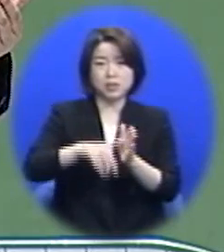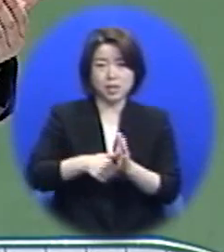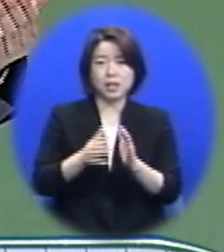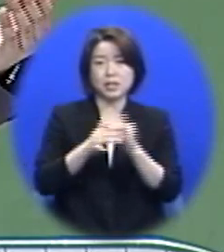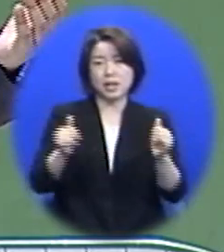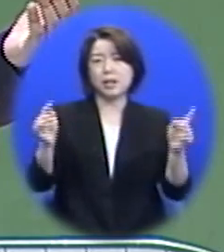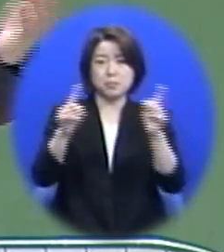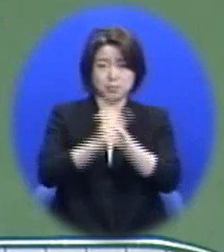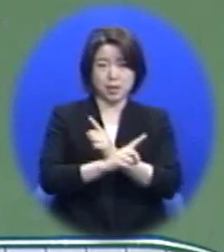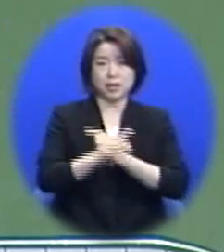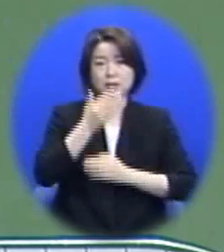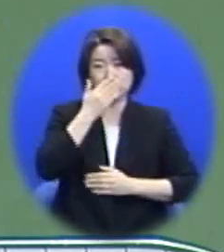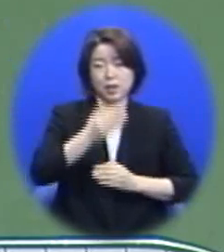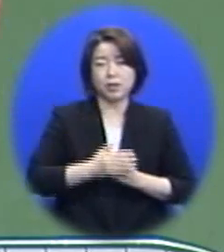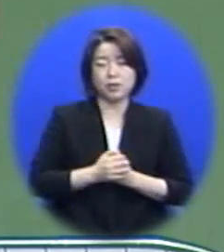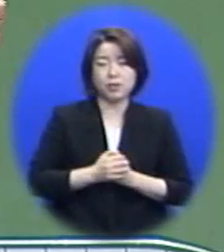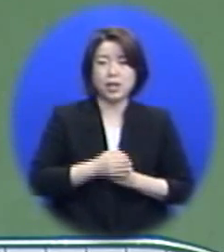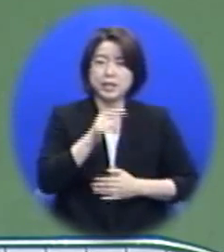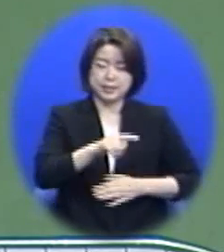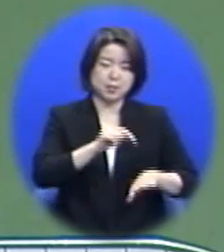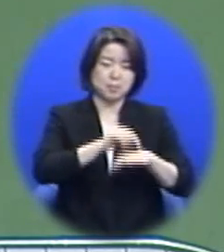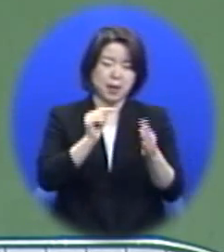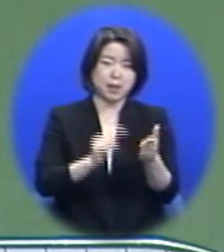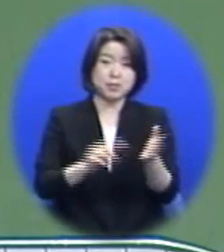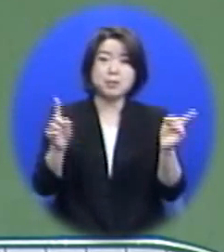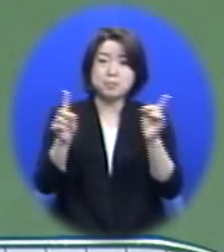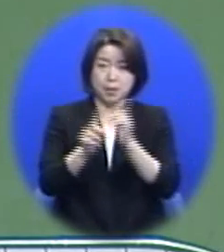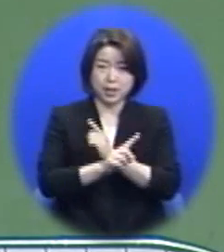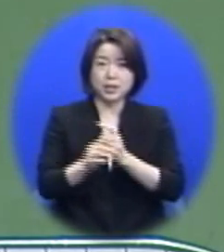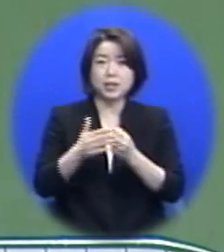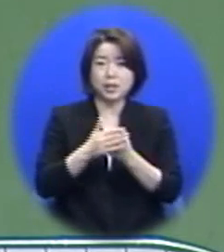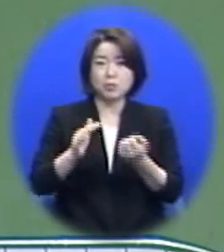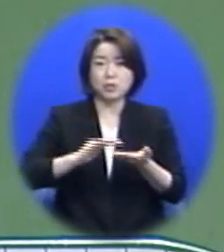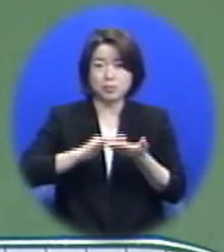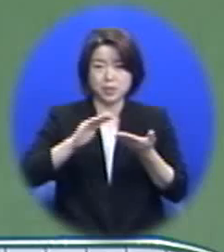바뀝니다 그건 마음이 바뀌기 때문에 그렇습니다